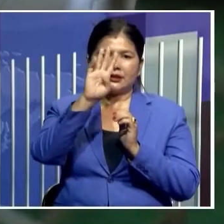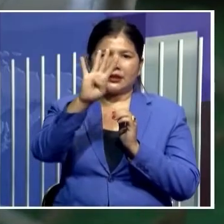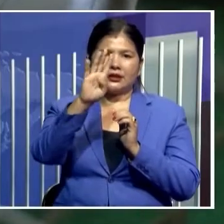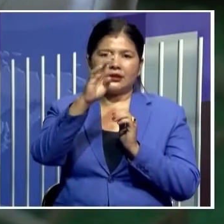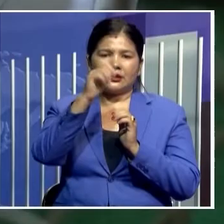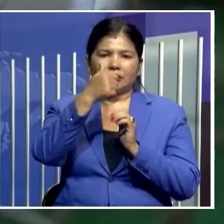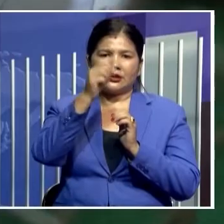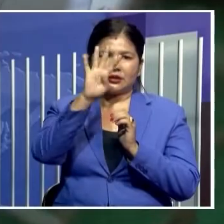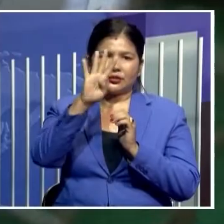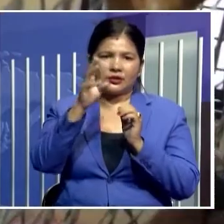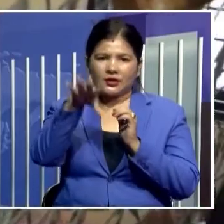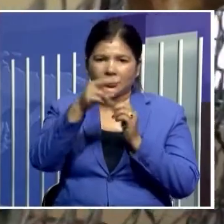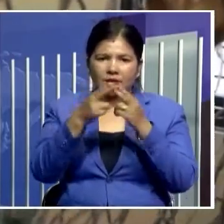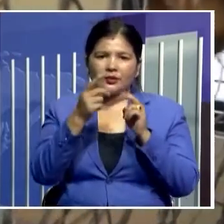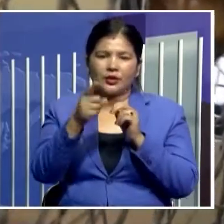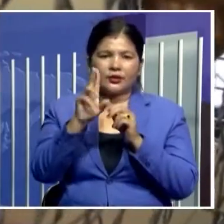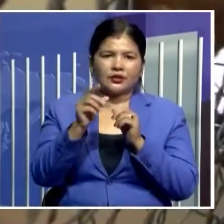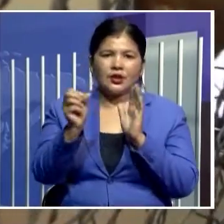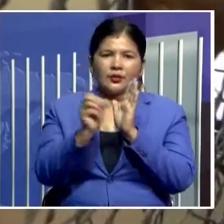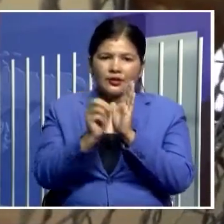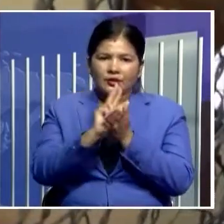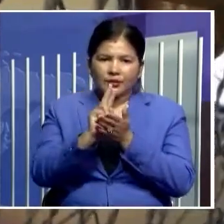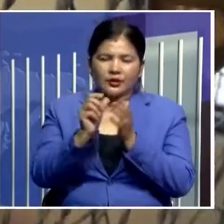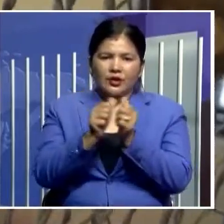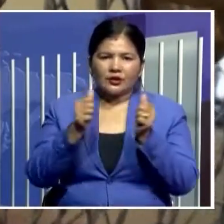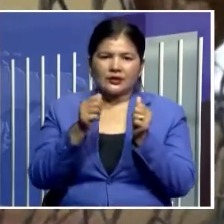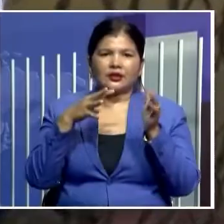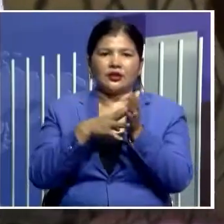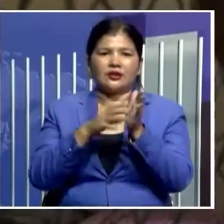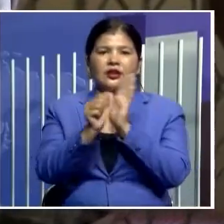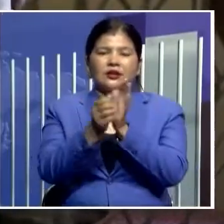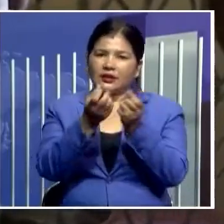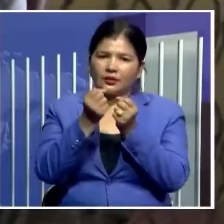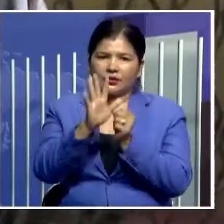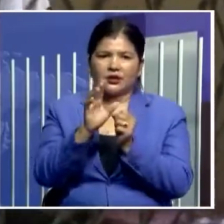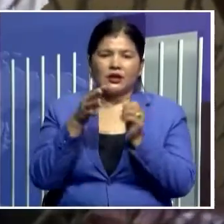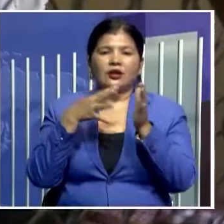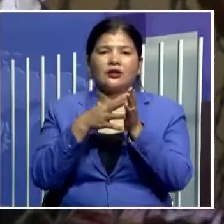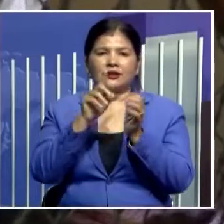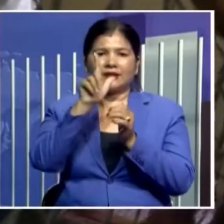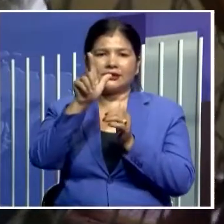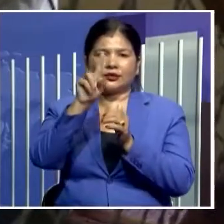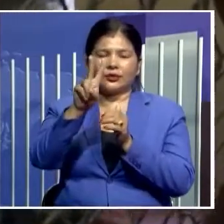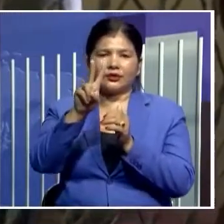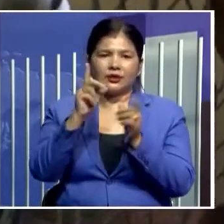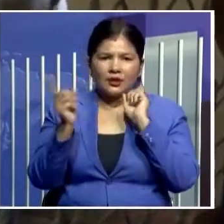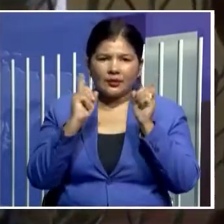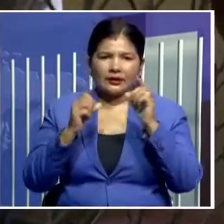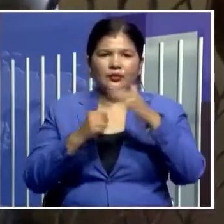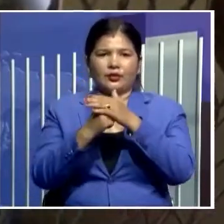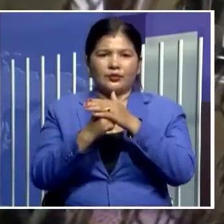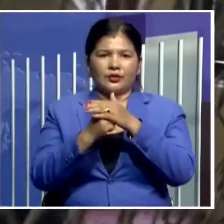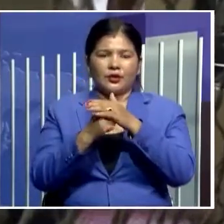परिणाम सार्वजनिक भएको छ। पछिल्लो प्राप्त परिणाम अनुसार नेपाली कङ्ग्रेसले अग्रता लिइरहेको छ। कङ्ग्रेसले 72 पालिकाको प्रमुख